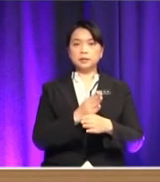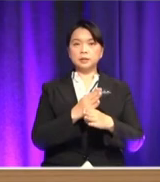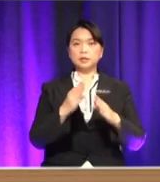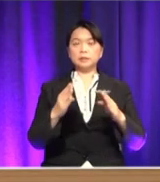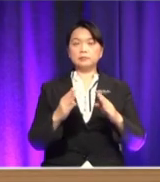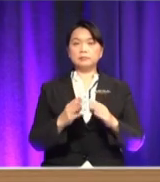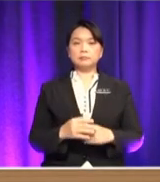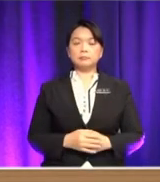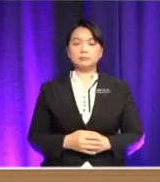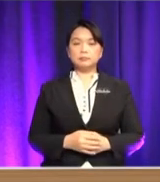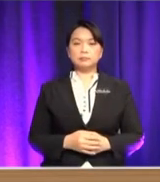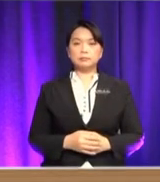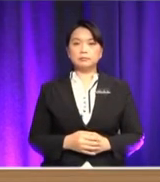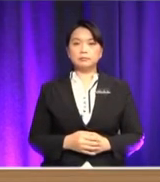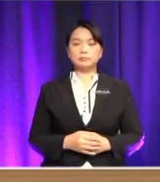garisan